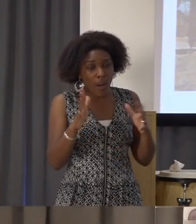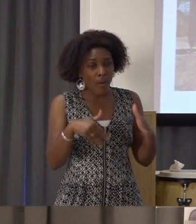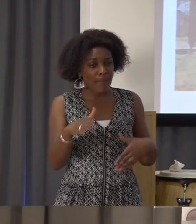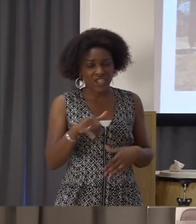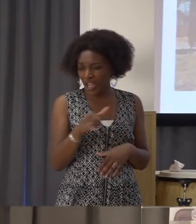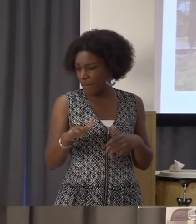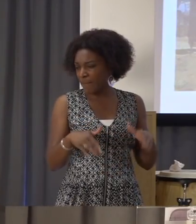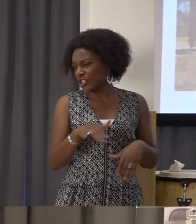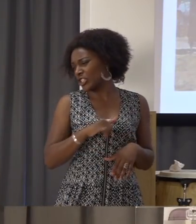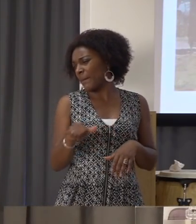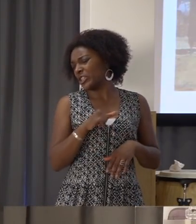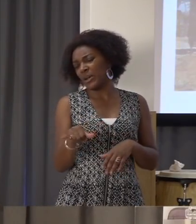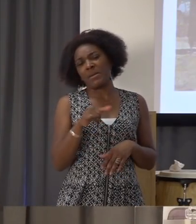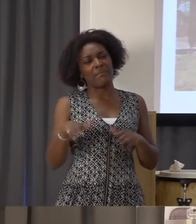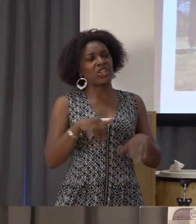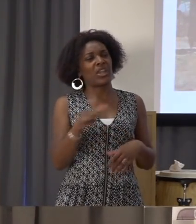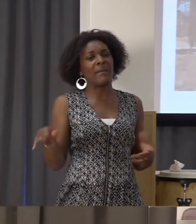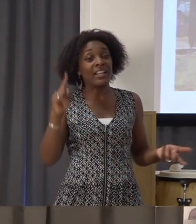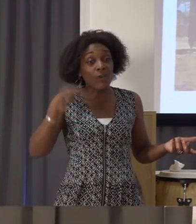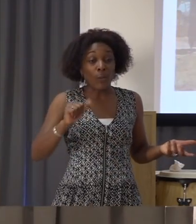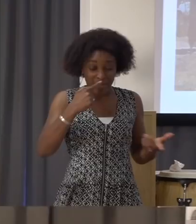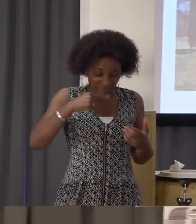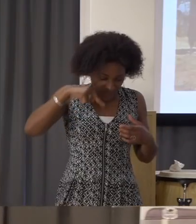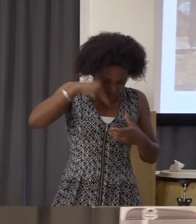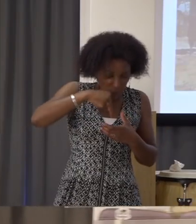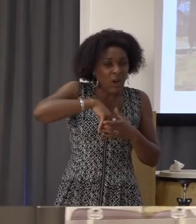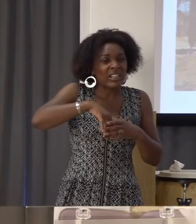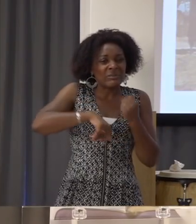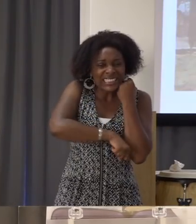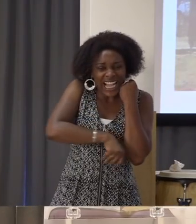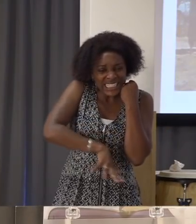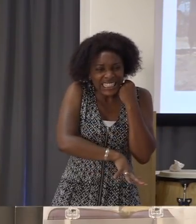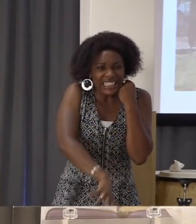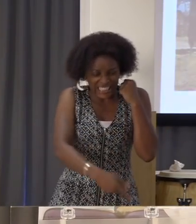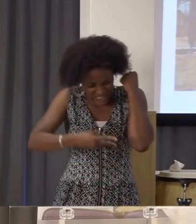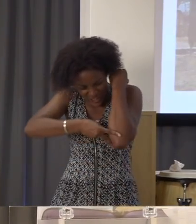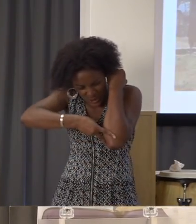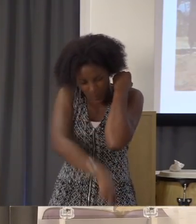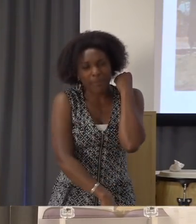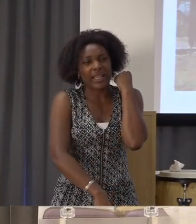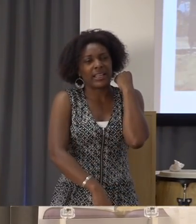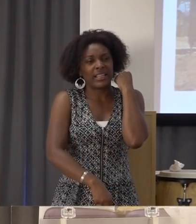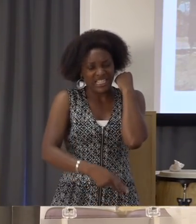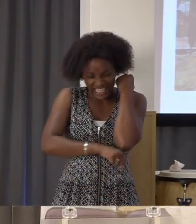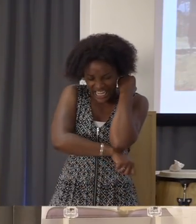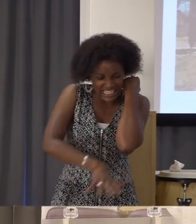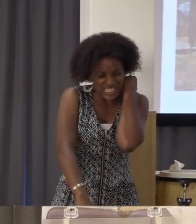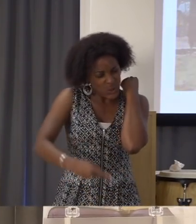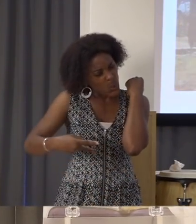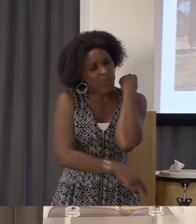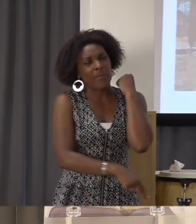marchera jamais. Il faut d'abord détruire la cause des problèmes de ta